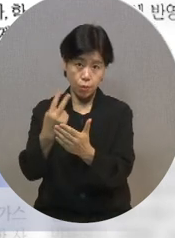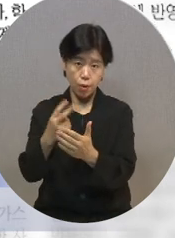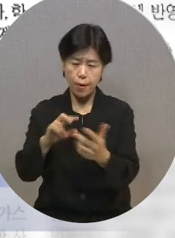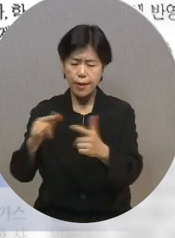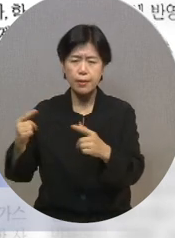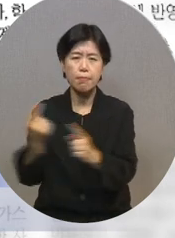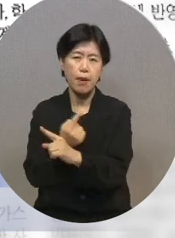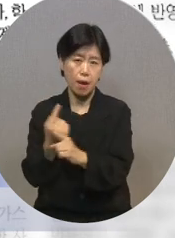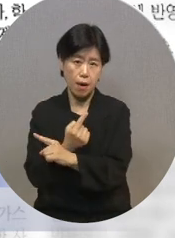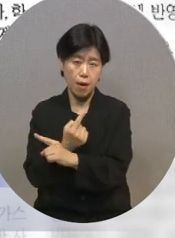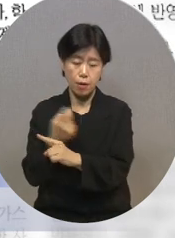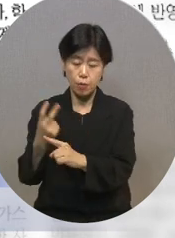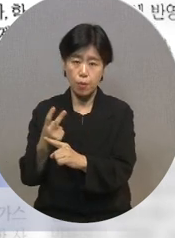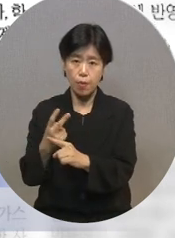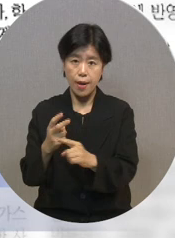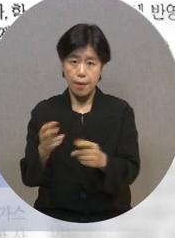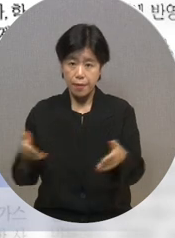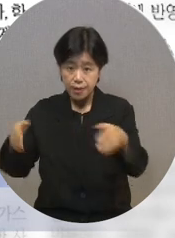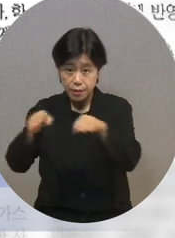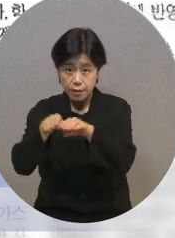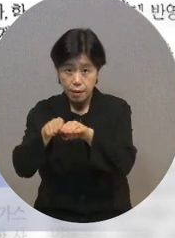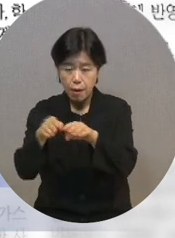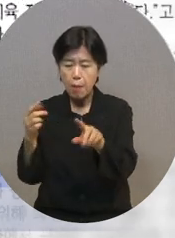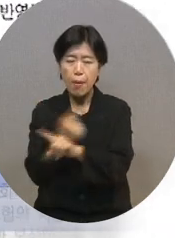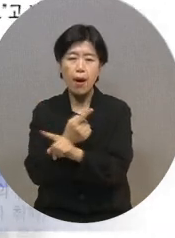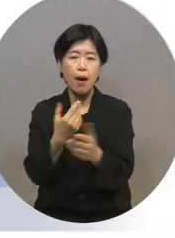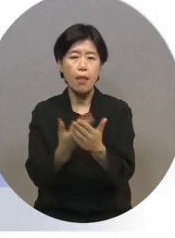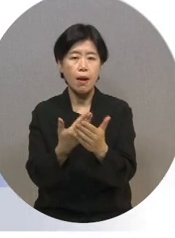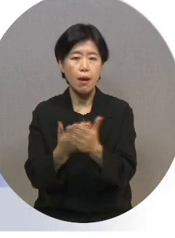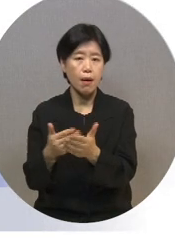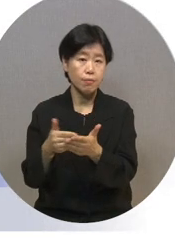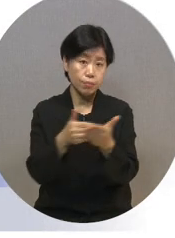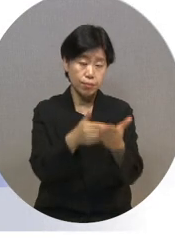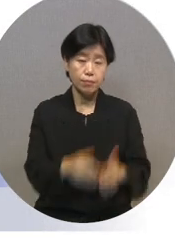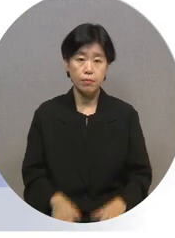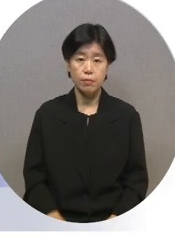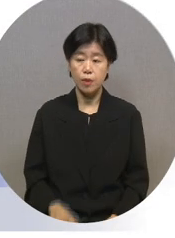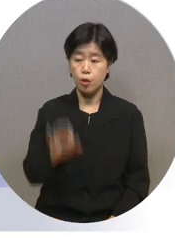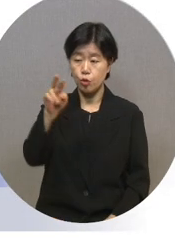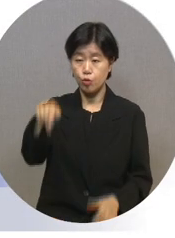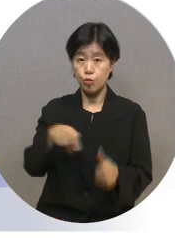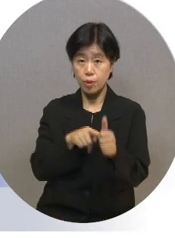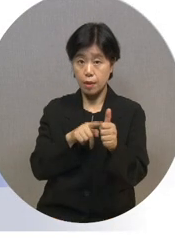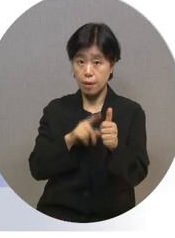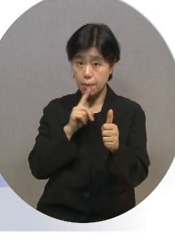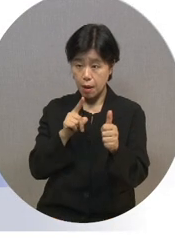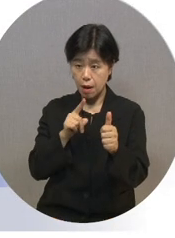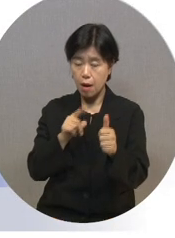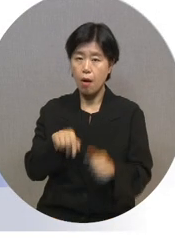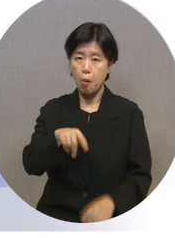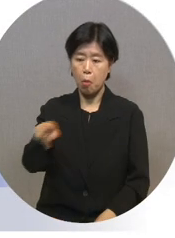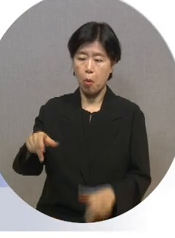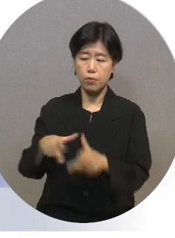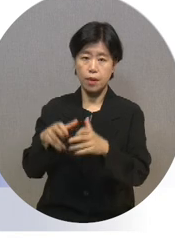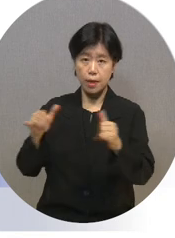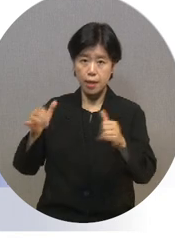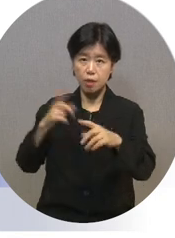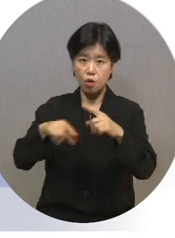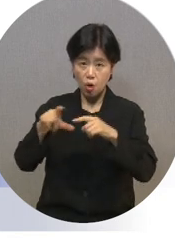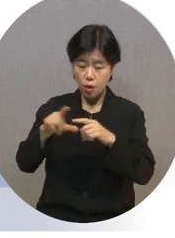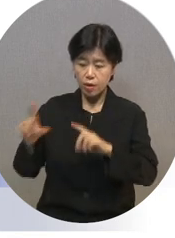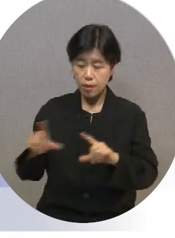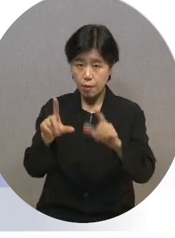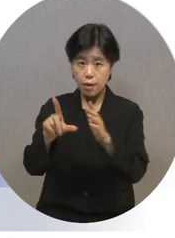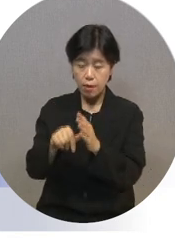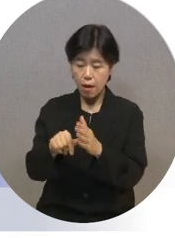기반 시설 구축 등에 대한 의견도 제시했습니다 유 장관은 장애인 체육의 저변을 확대하고 활성하기